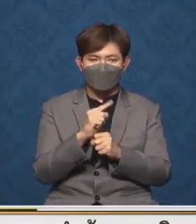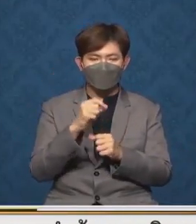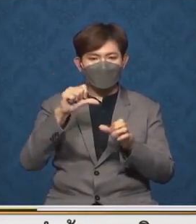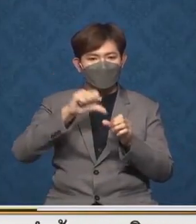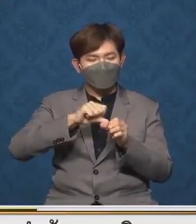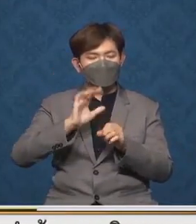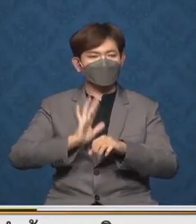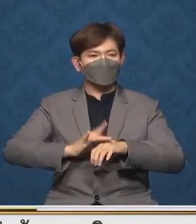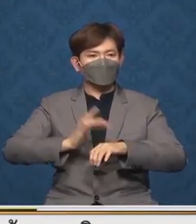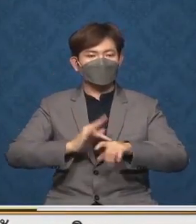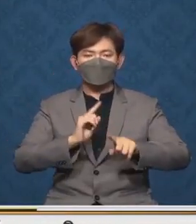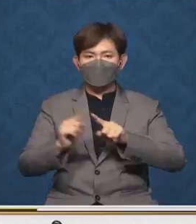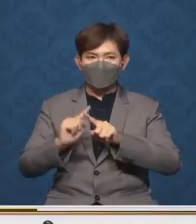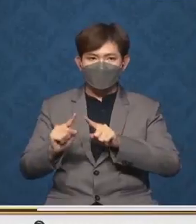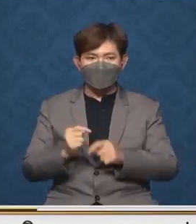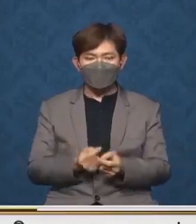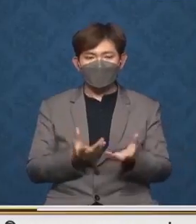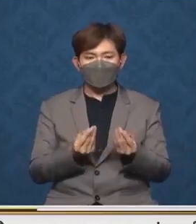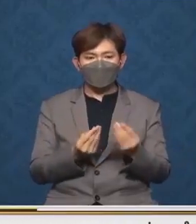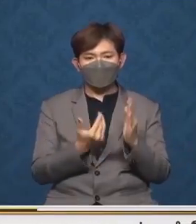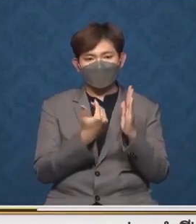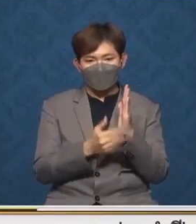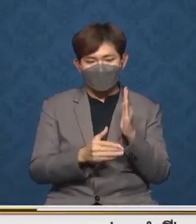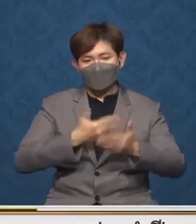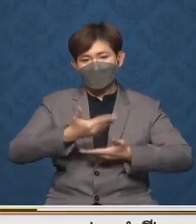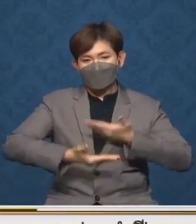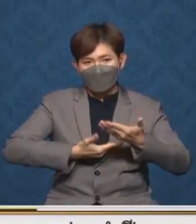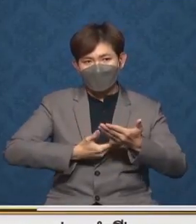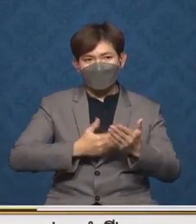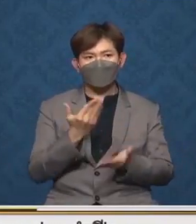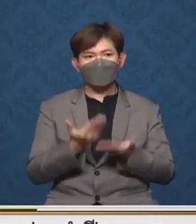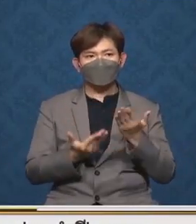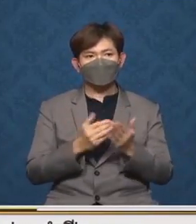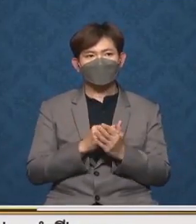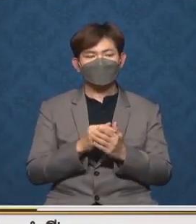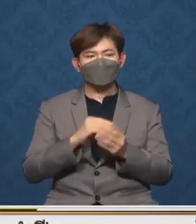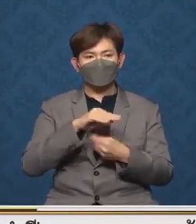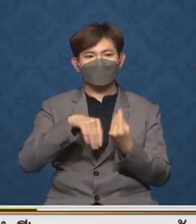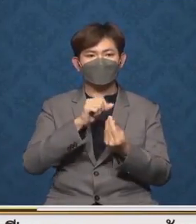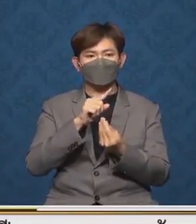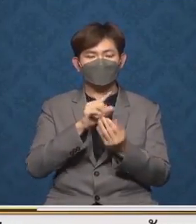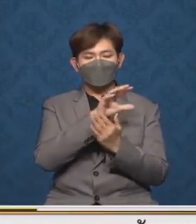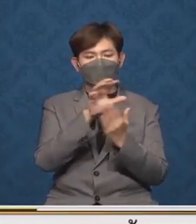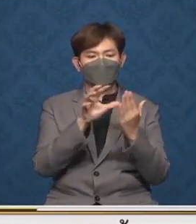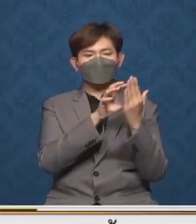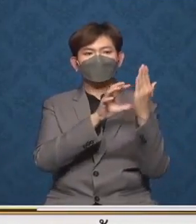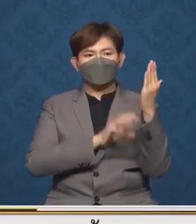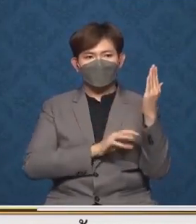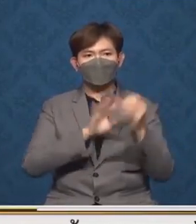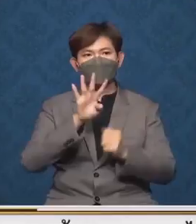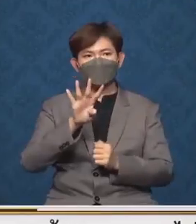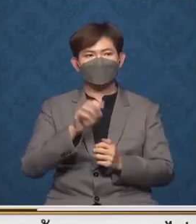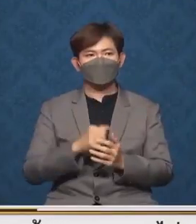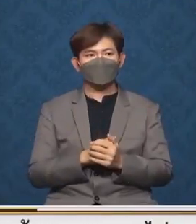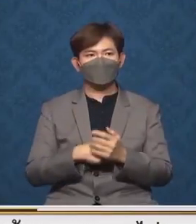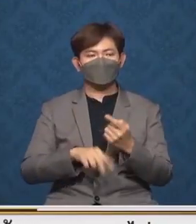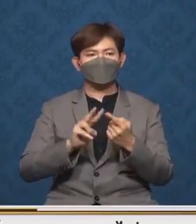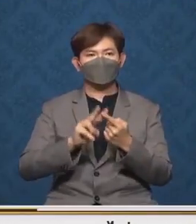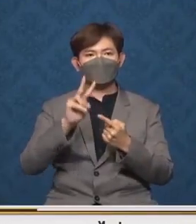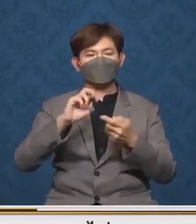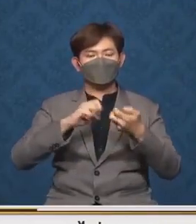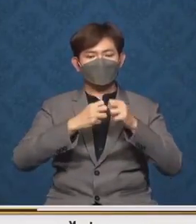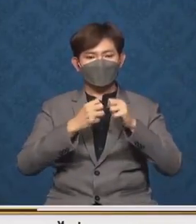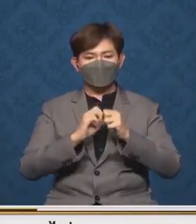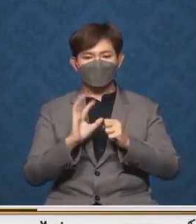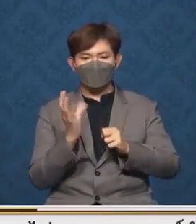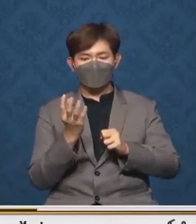ติมุ่งพัฒนาพื้นที่ EEC รวมถึงระเบียงเศรษฐกิจ4ภาค 2. การลดการปล่อยก๊าซเรือนกระจกซึ่งเป็นวา